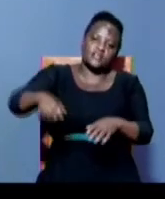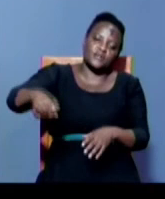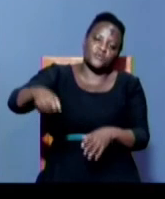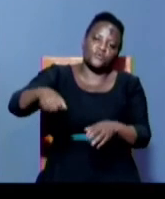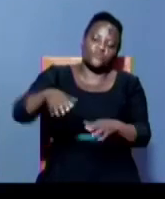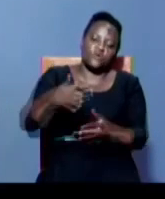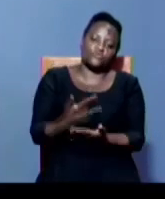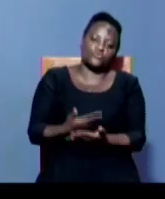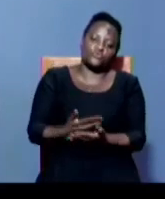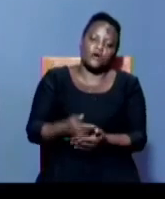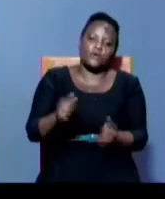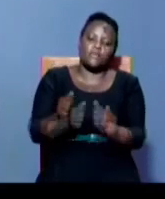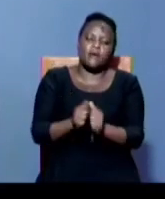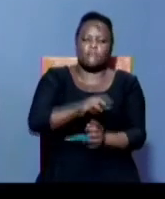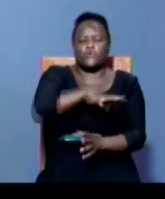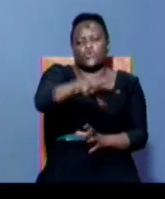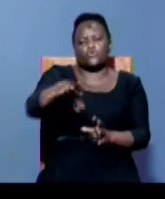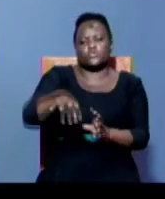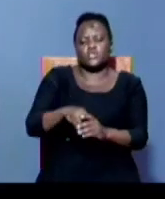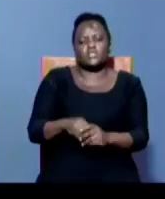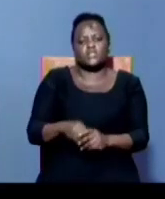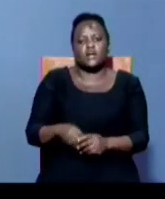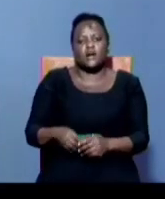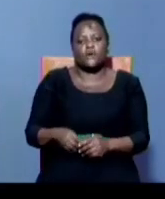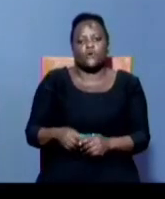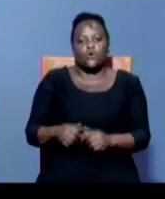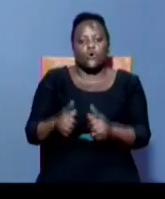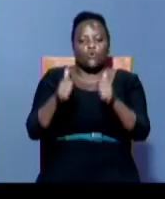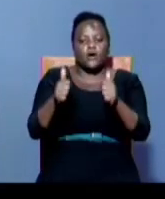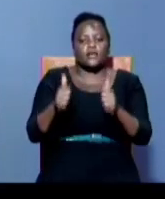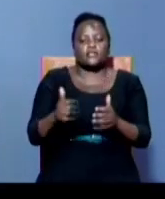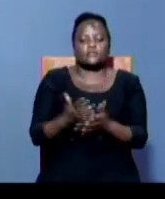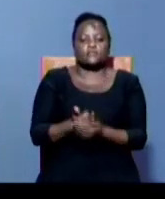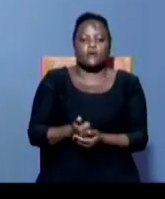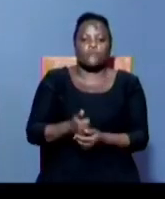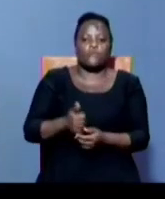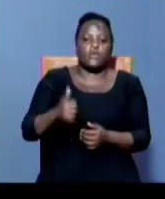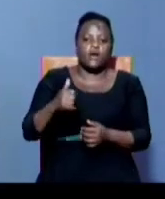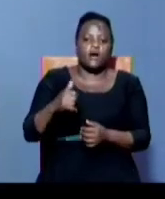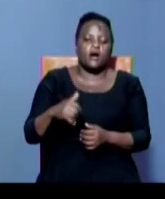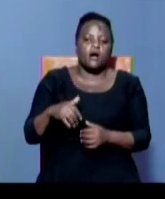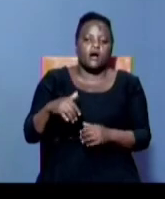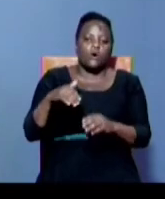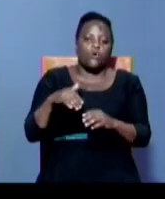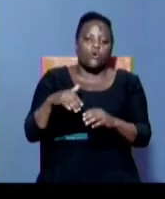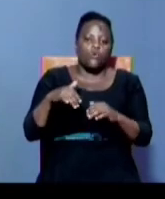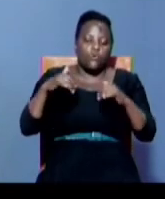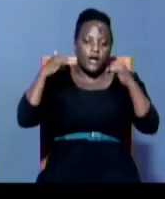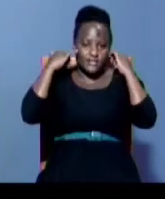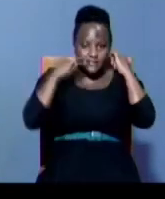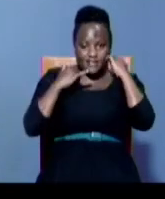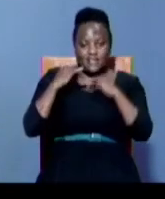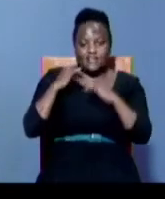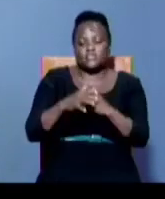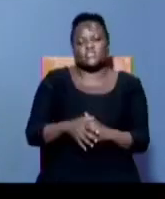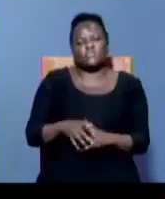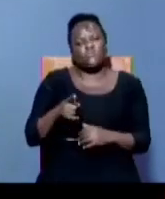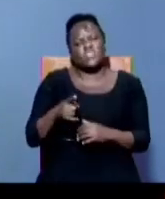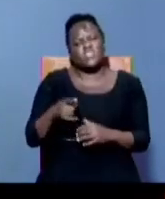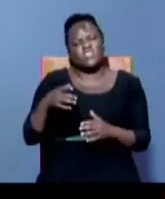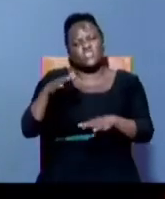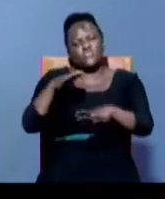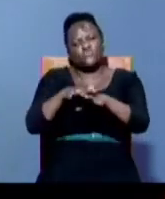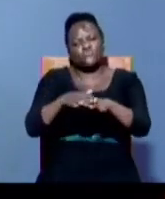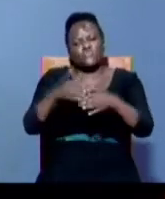yote nitakayokuagiza kwa ajili ya wana wa Israeli. Sikiliza ndugu zangu, kwa nini juu ya kiti cha